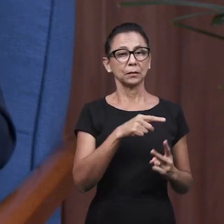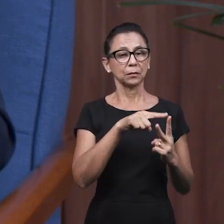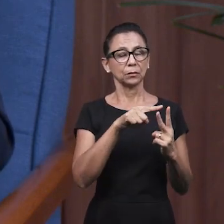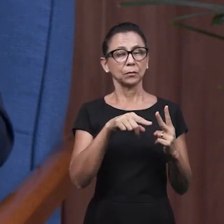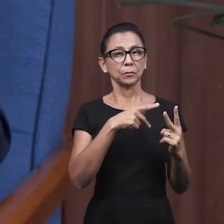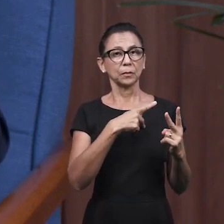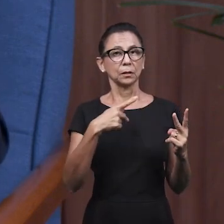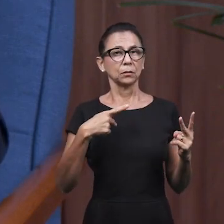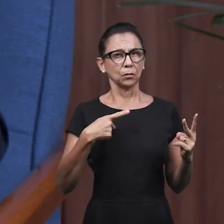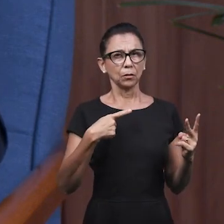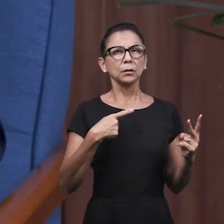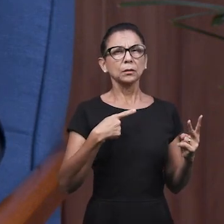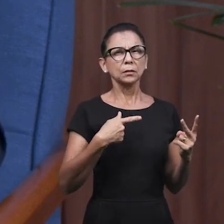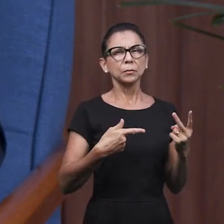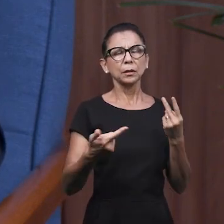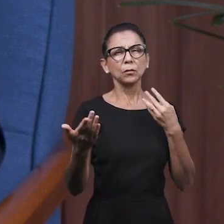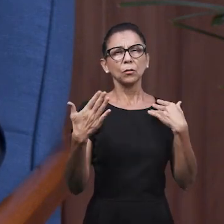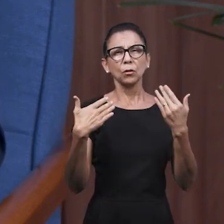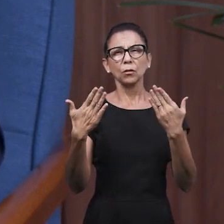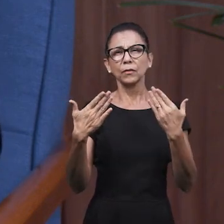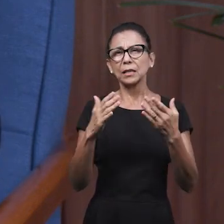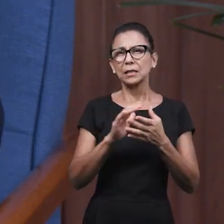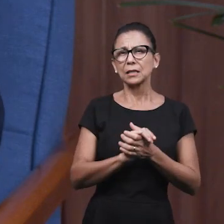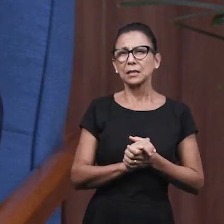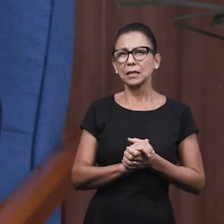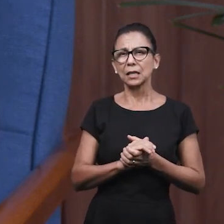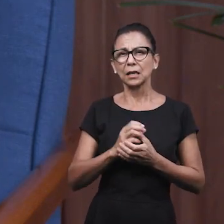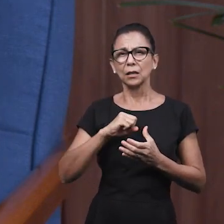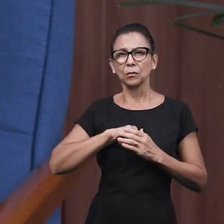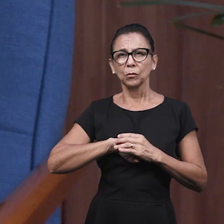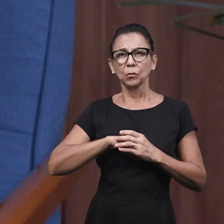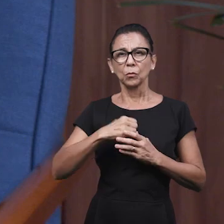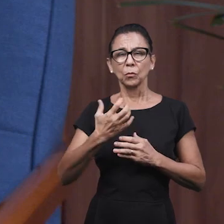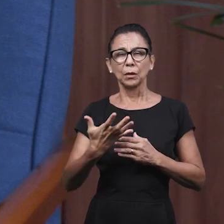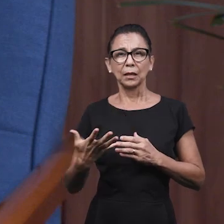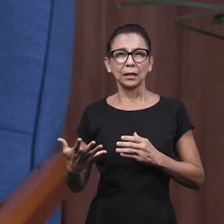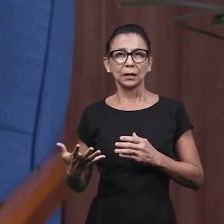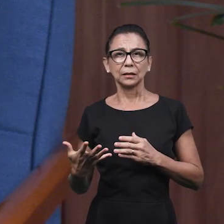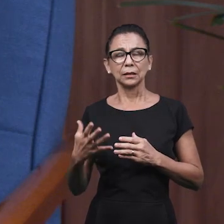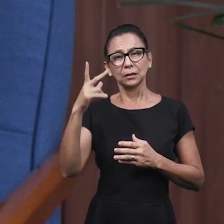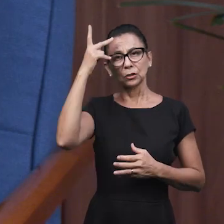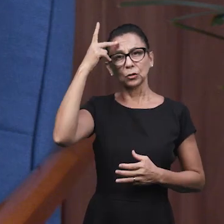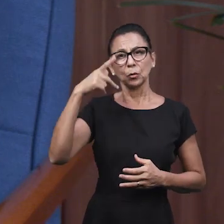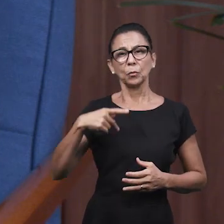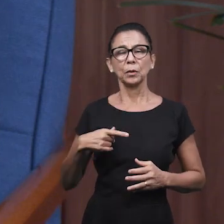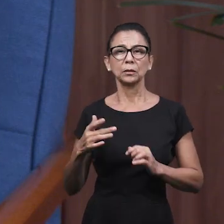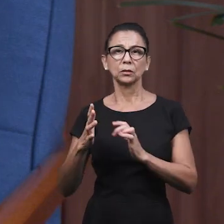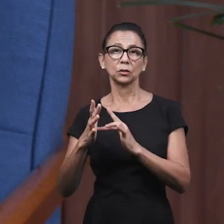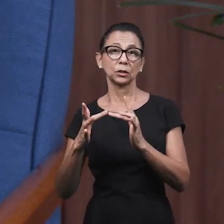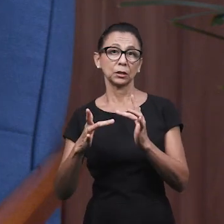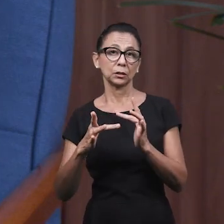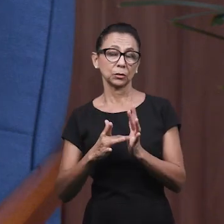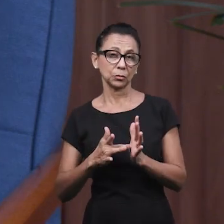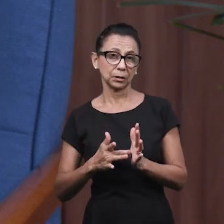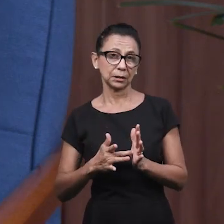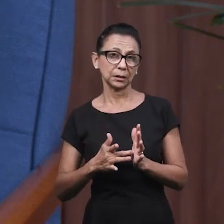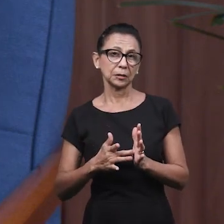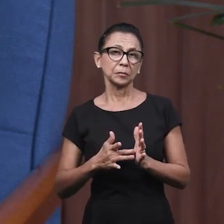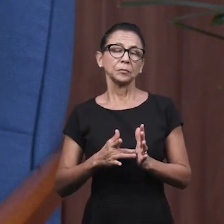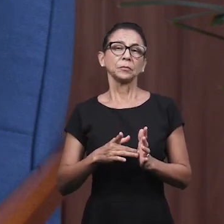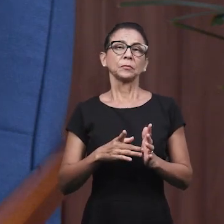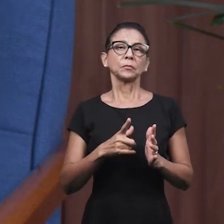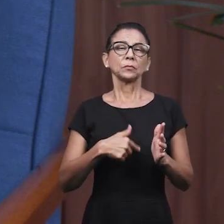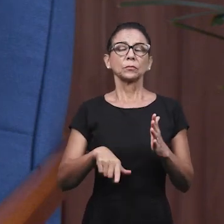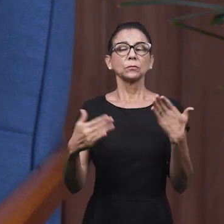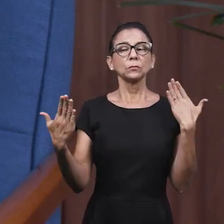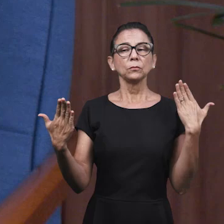d'aujourd'hui de leçon humaniste, je reçois le pasteur Daniel Moreira de Sérgio Souza pour parler du caractère humain du Seigneur Jésus et la